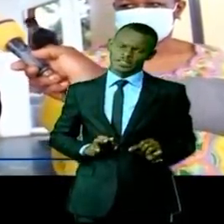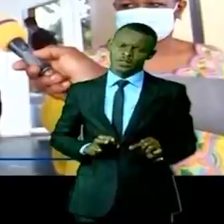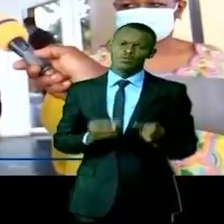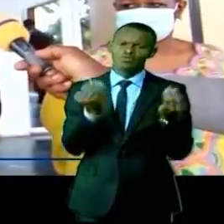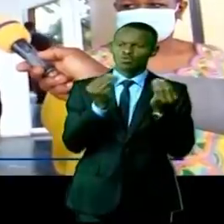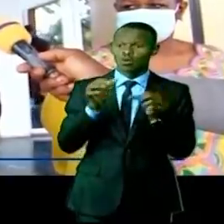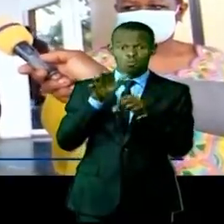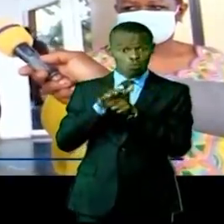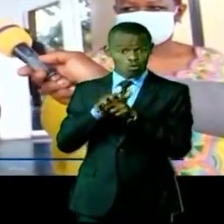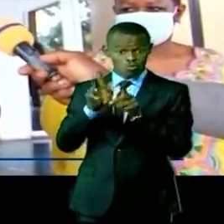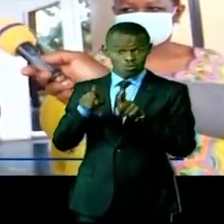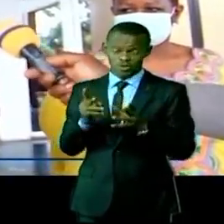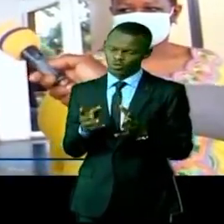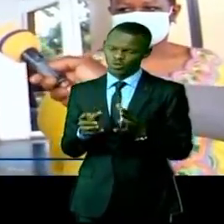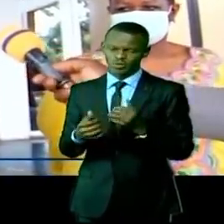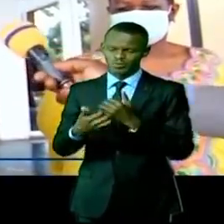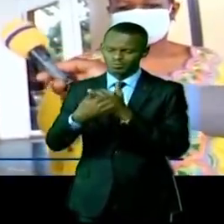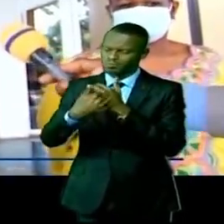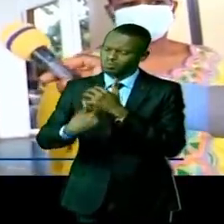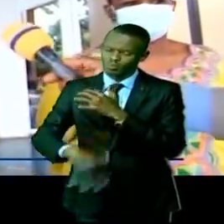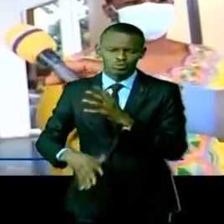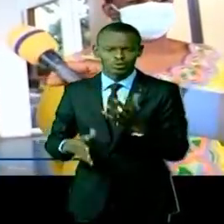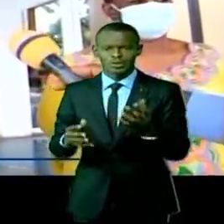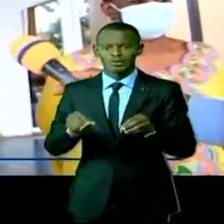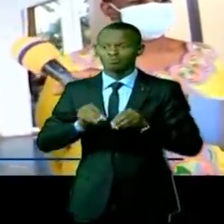Le sort de ces femmes marchandes,